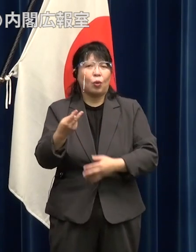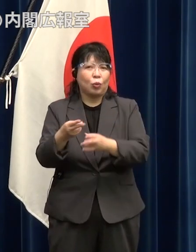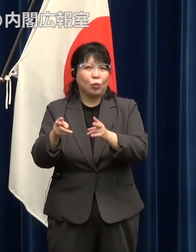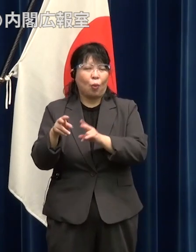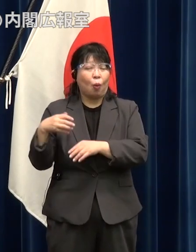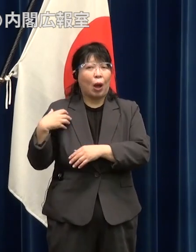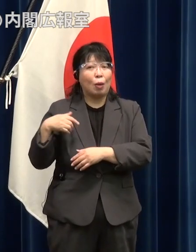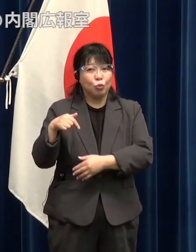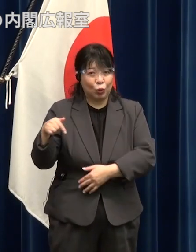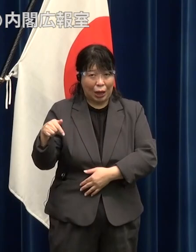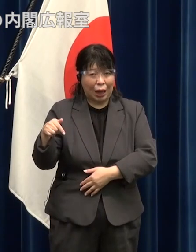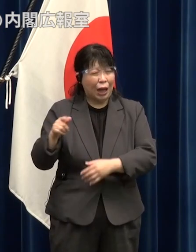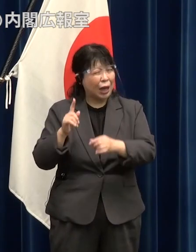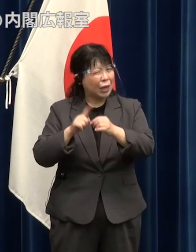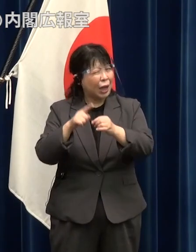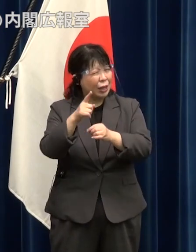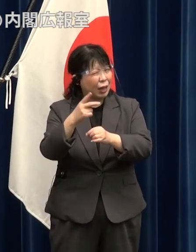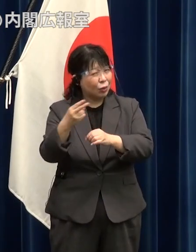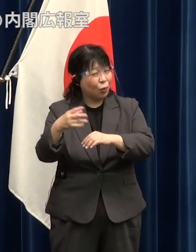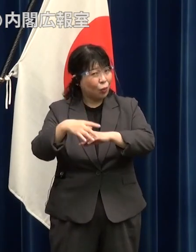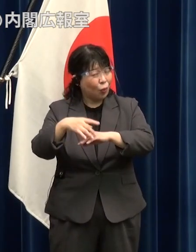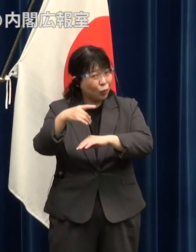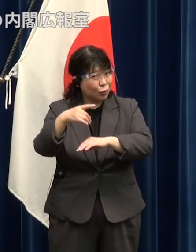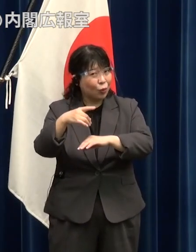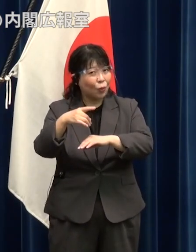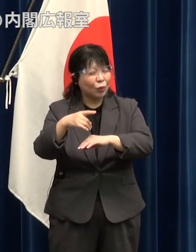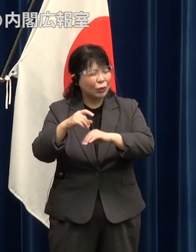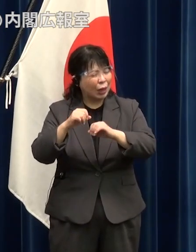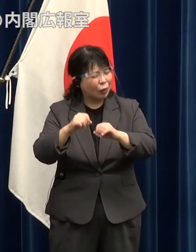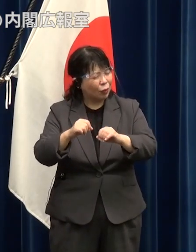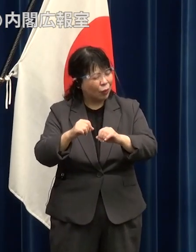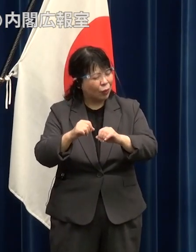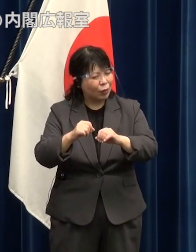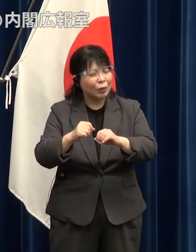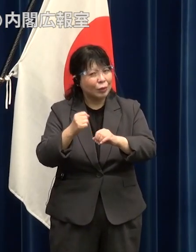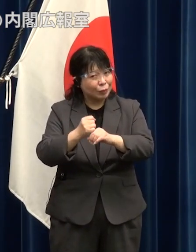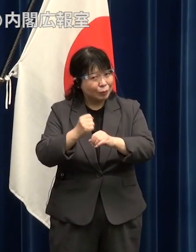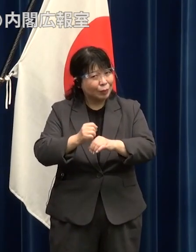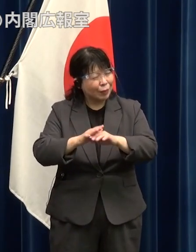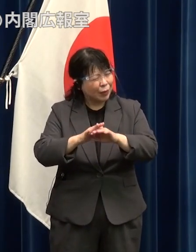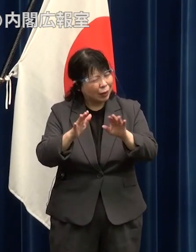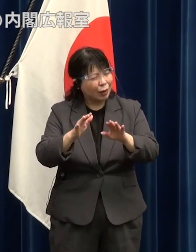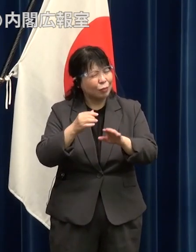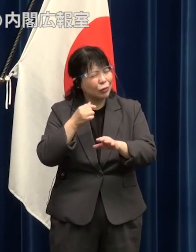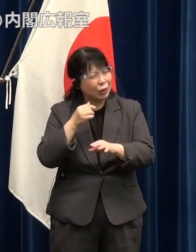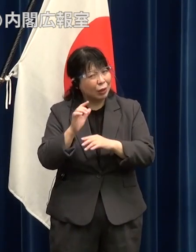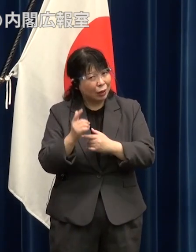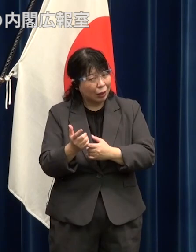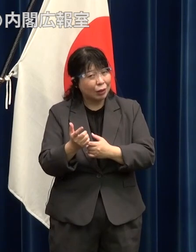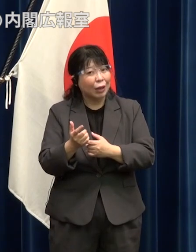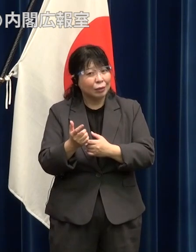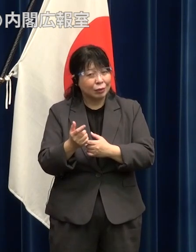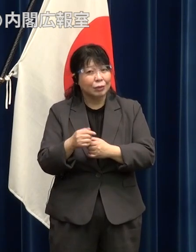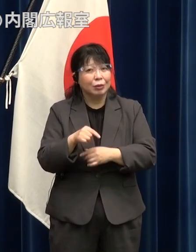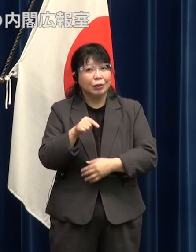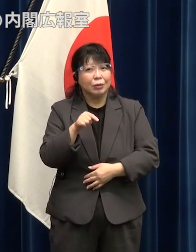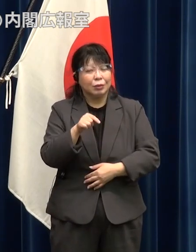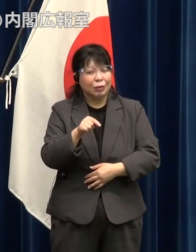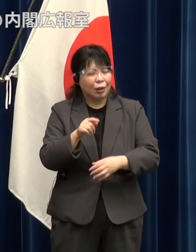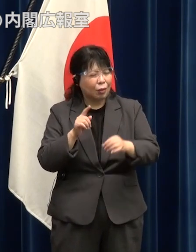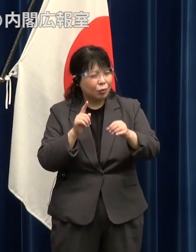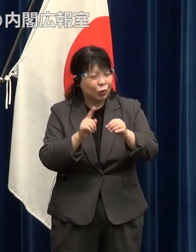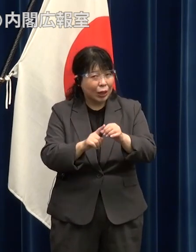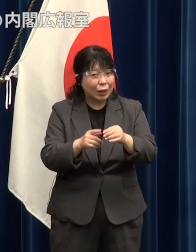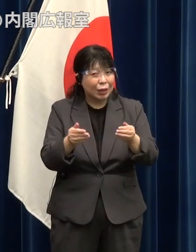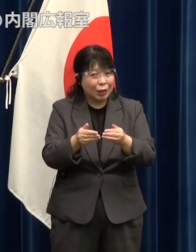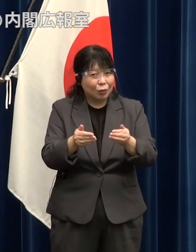年度当初の着工は厳しいとの認識が示され、着工後に予定していた作業の一部を前倒しすべきとの声も上がっております